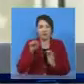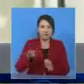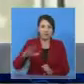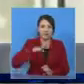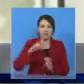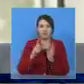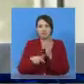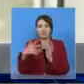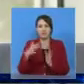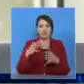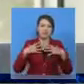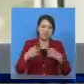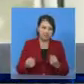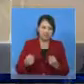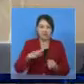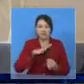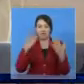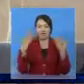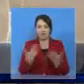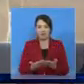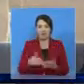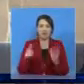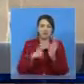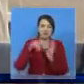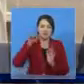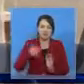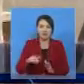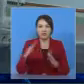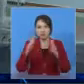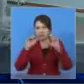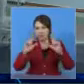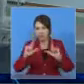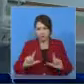Оның 75% ғана жазылған. Қазіргі кезде 7 000-нан